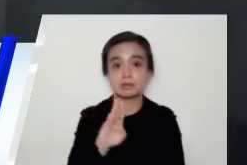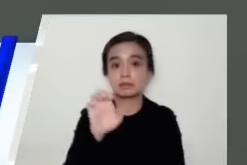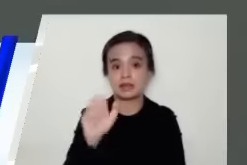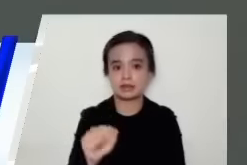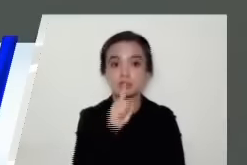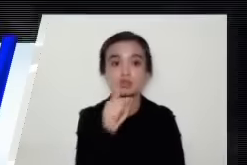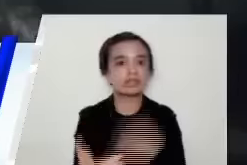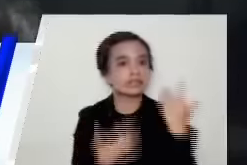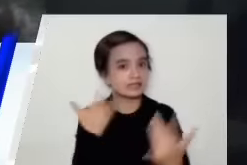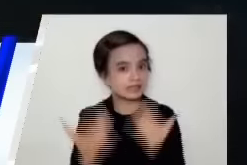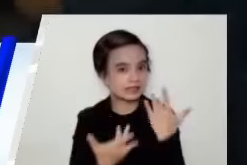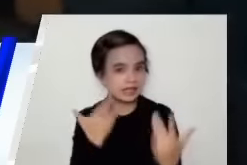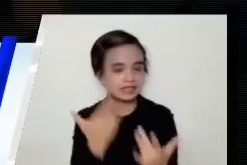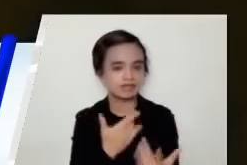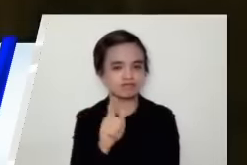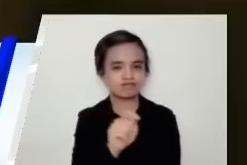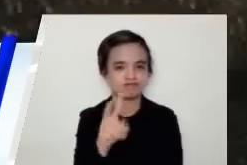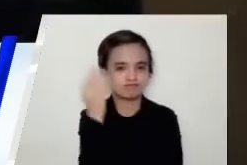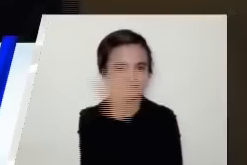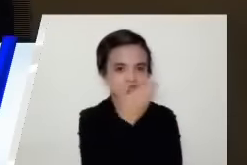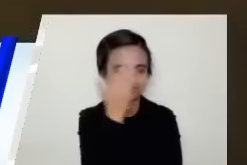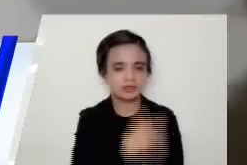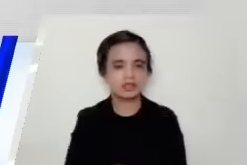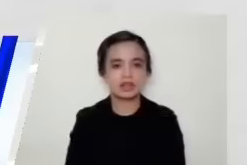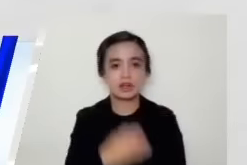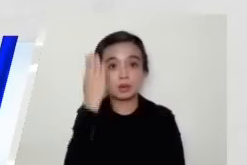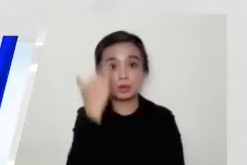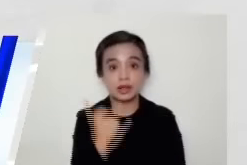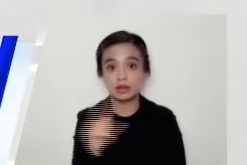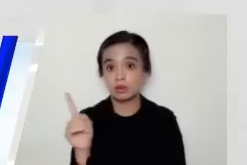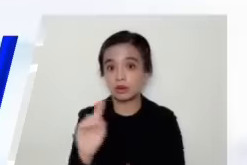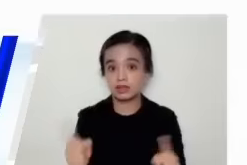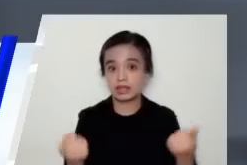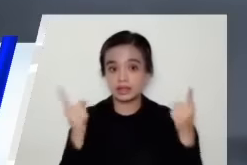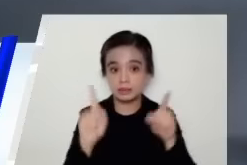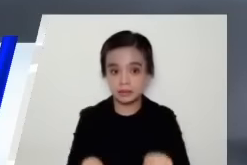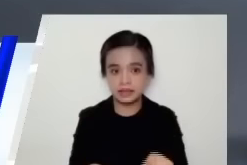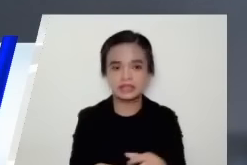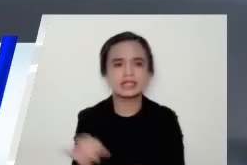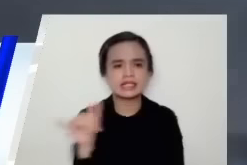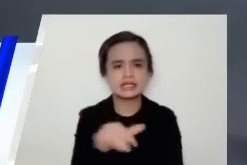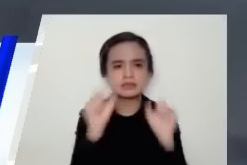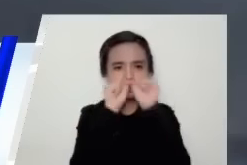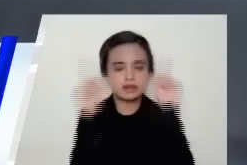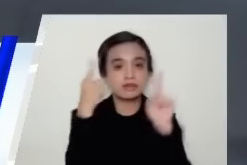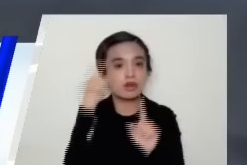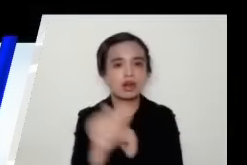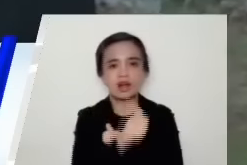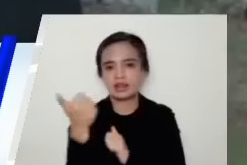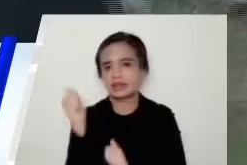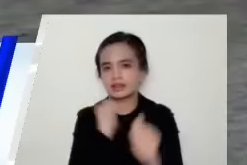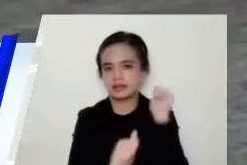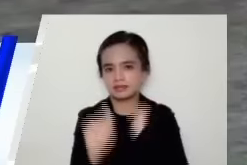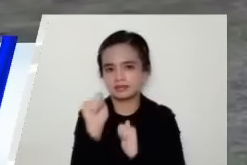sa serye. Dahil ang mga mangyayari, surprise din para sa cast members.